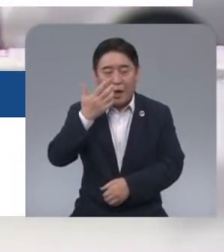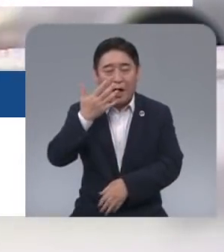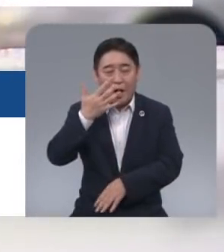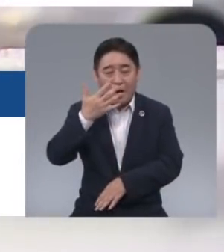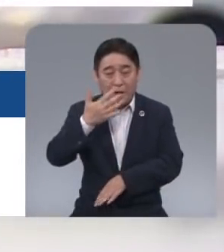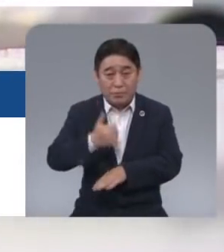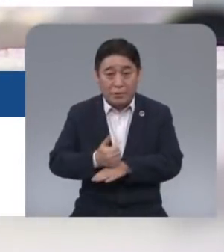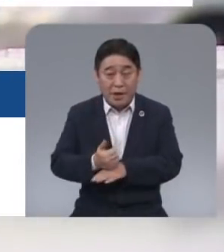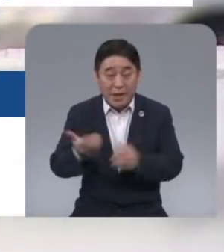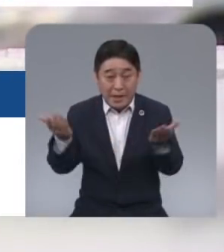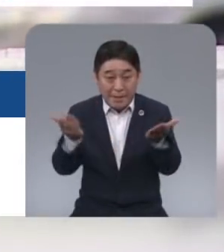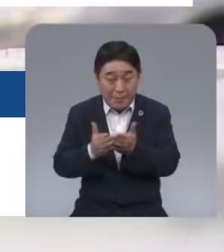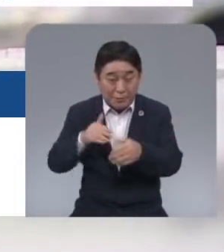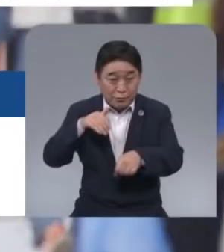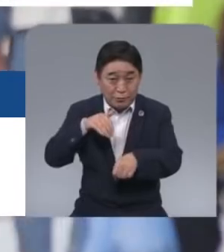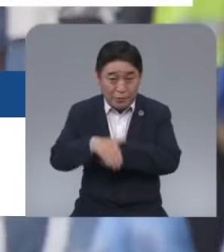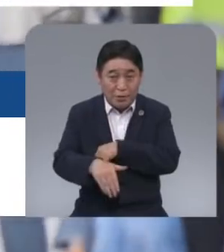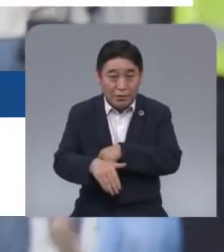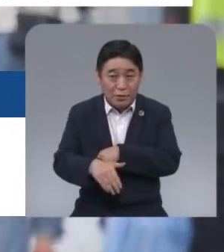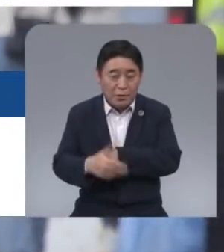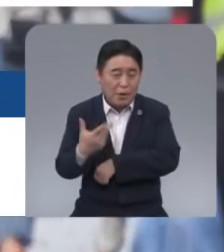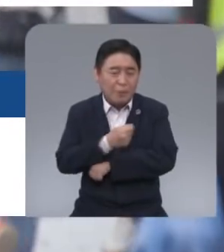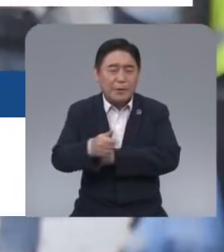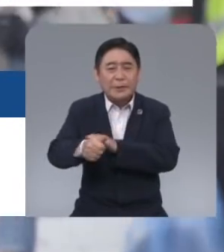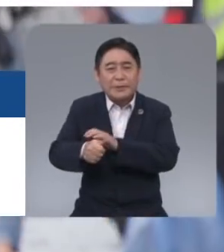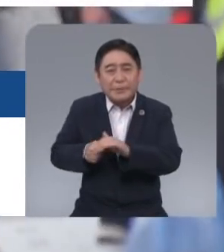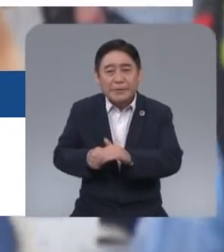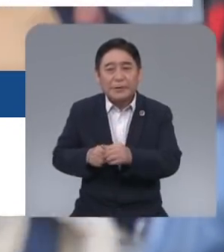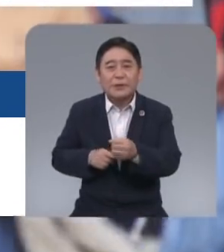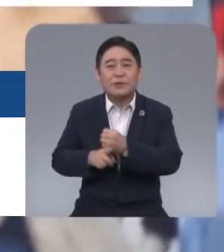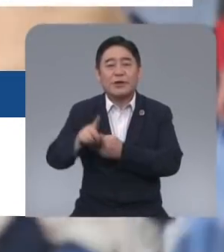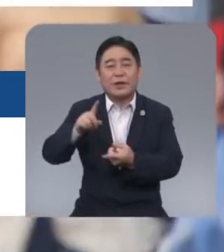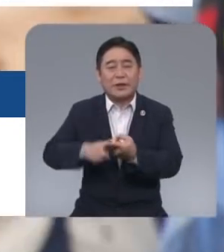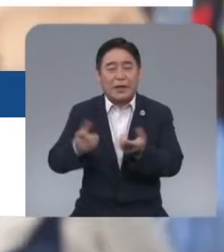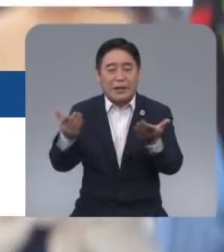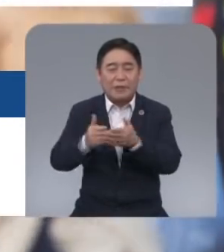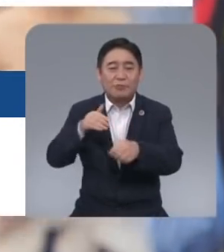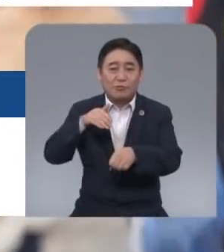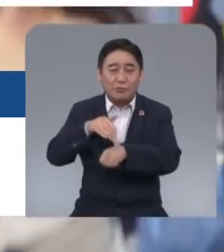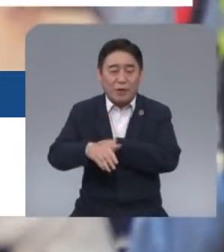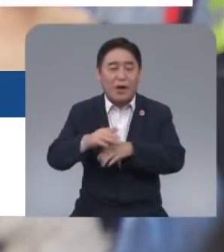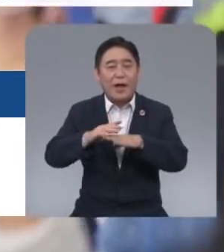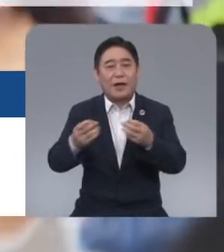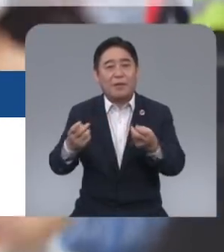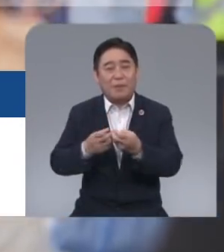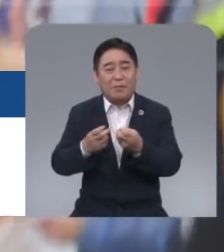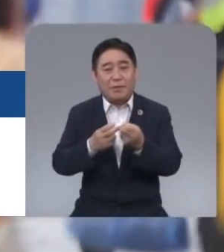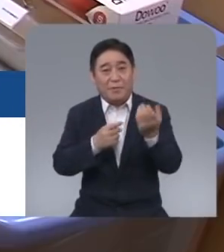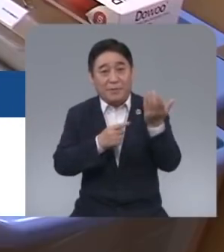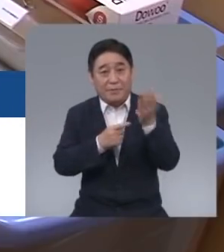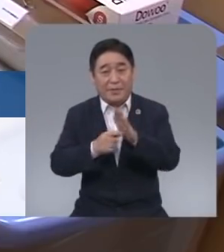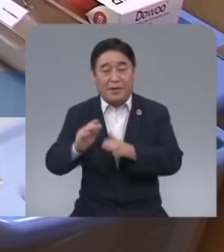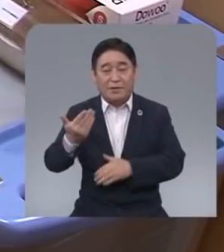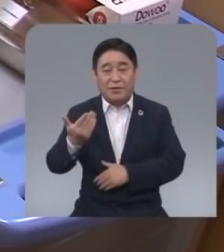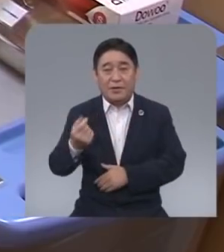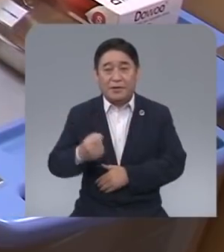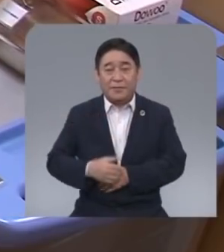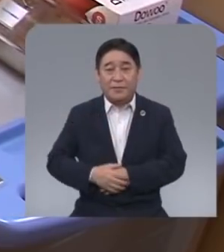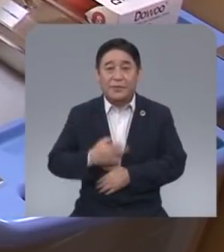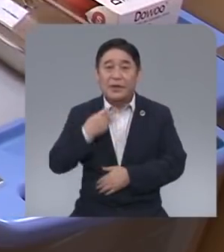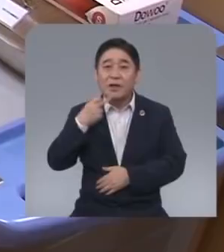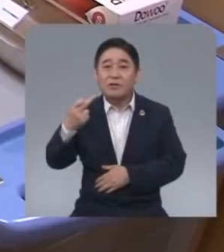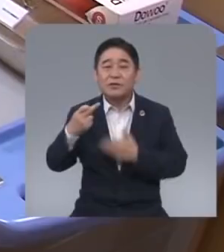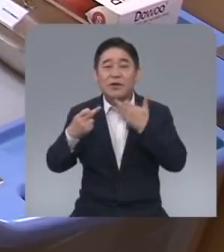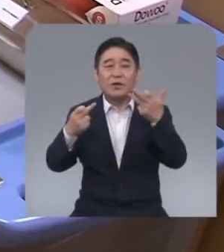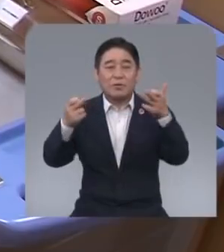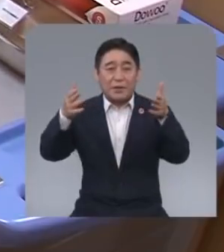조사하면서 맞춤형으로 접종을 기피하는 그 이유에 대한 맞춤형 해법을 놔야죠.